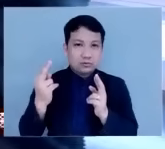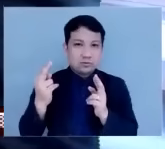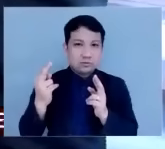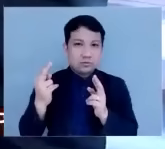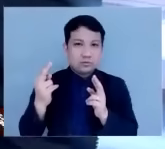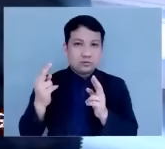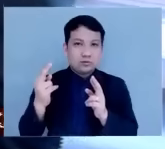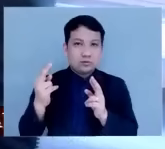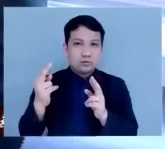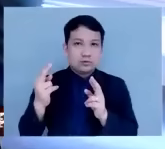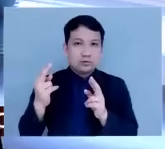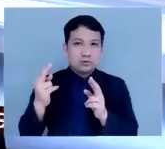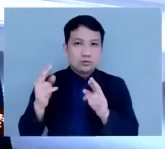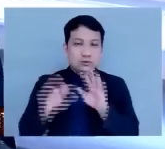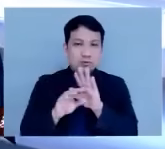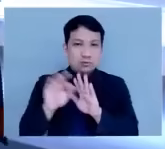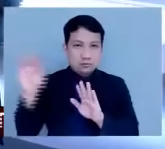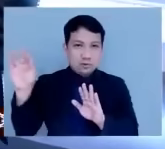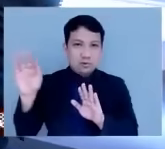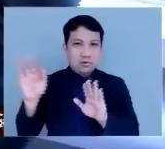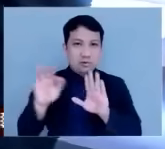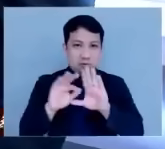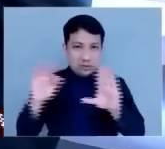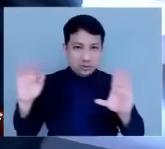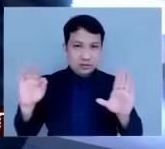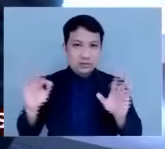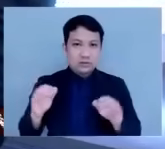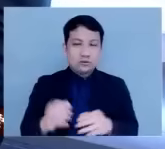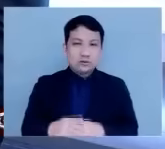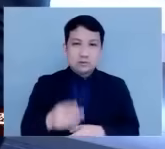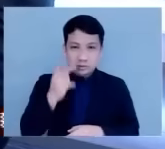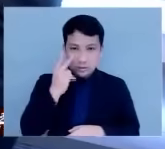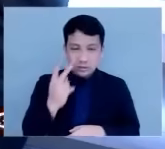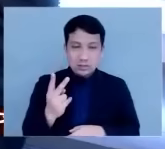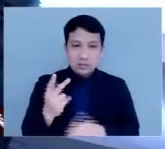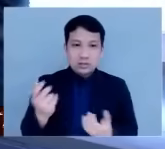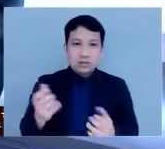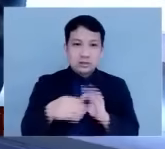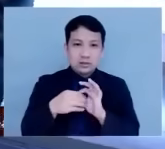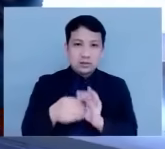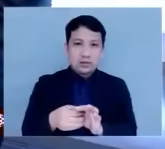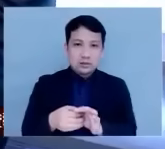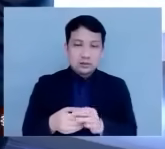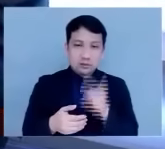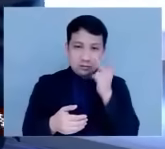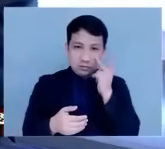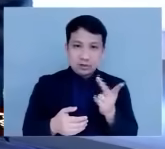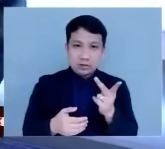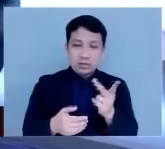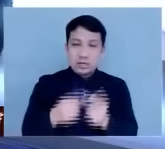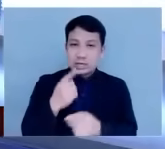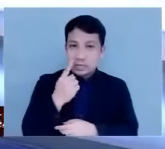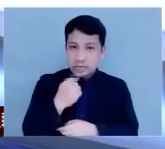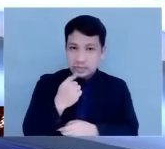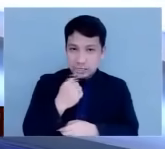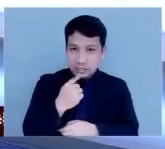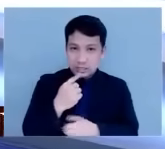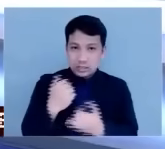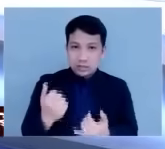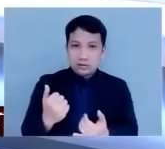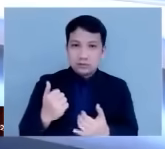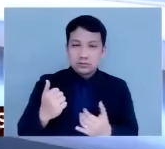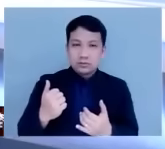medyo tumagos na po siya. So, yun po. Kita po ninyo, again, i-remind po natin, yung kulay po lang yan, yan po yung